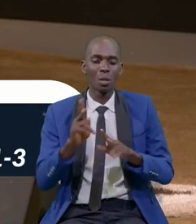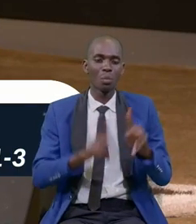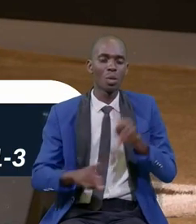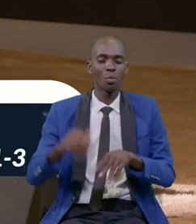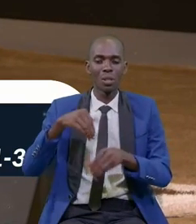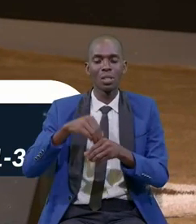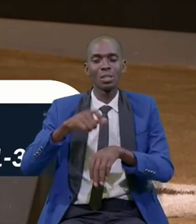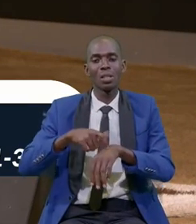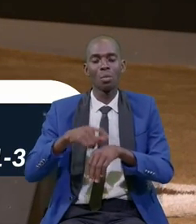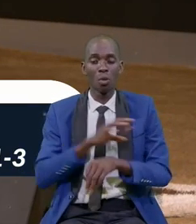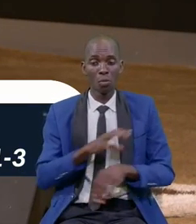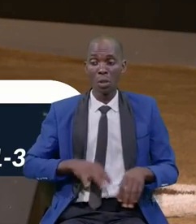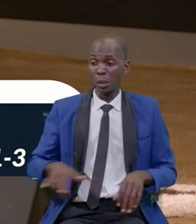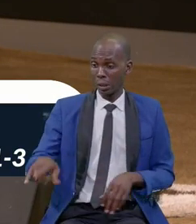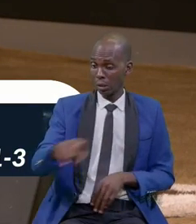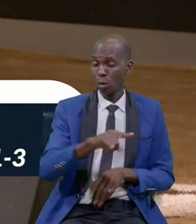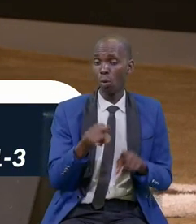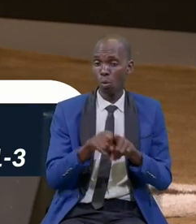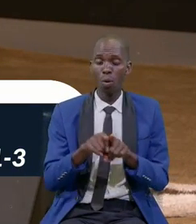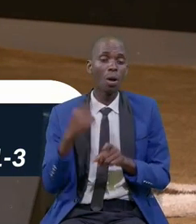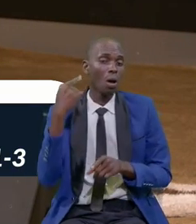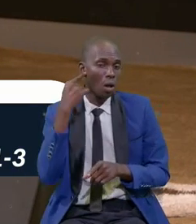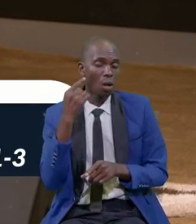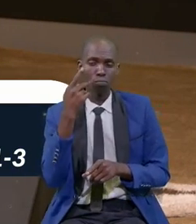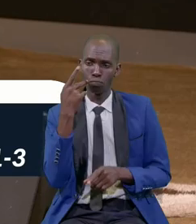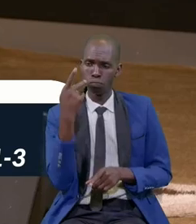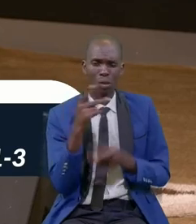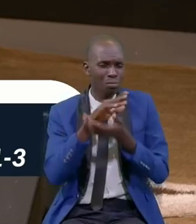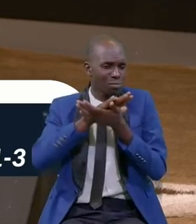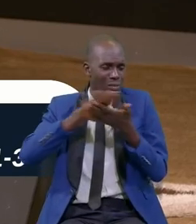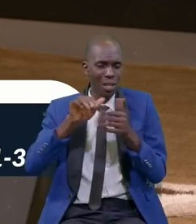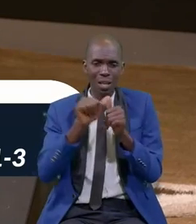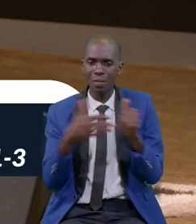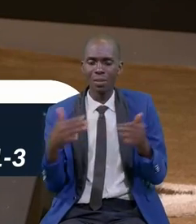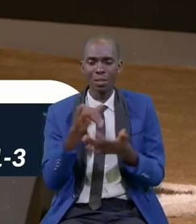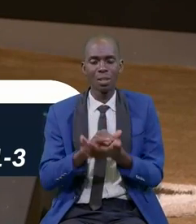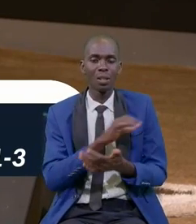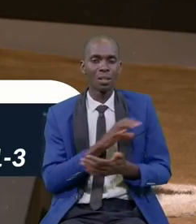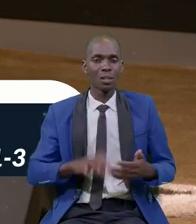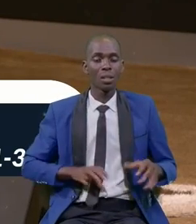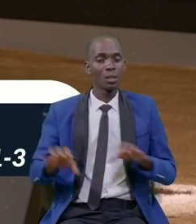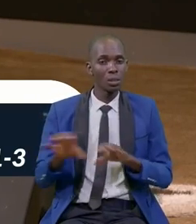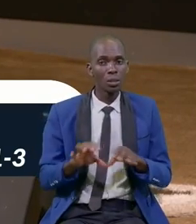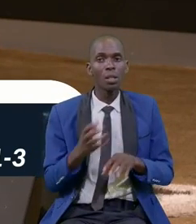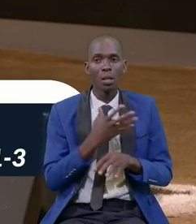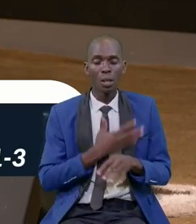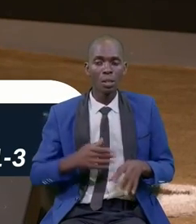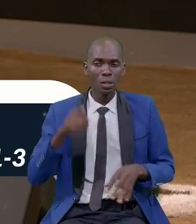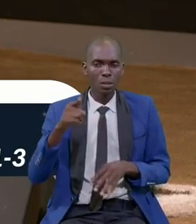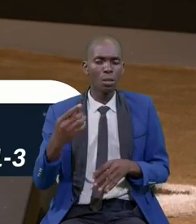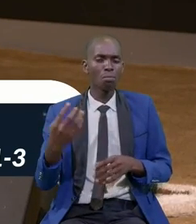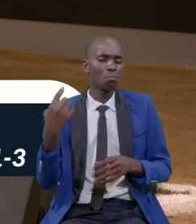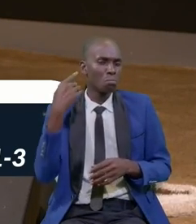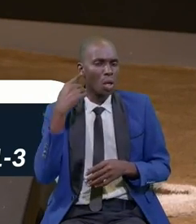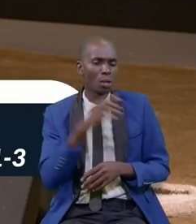au temps de Christ. Eux aussi, ils ont appris, ils ont vu tout ce que Christ avait fait. Ils ont appris